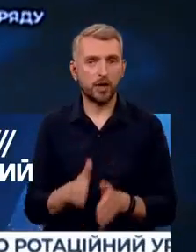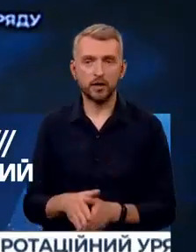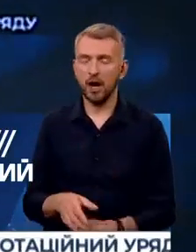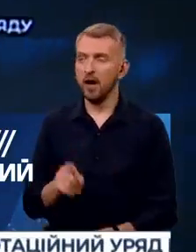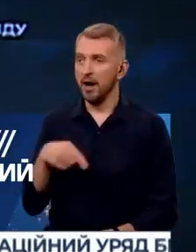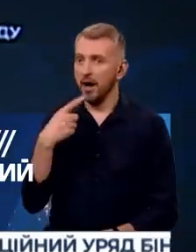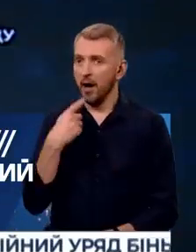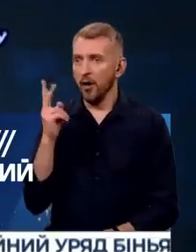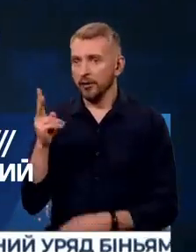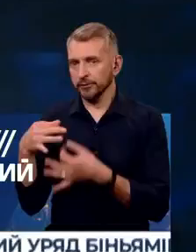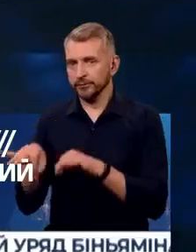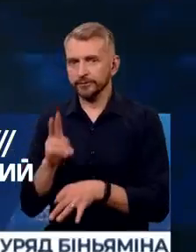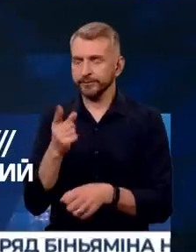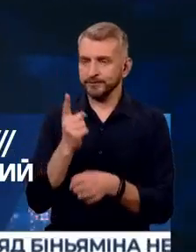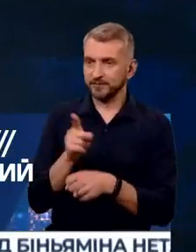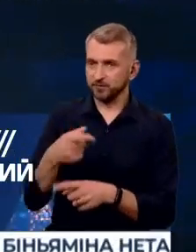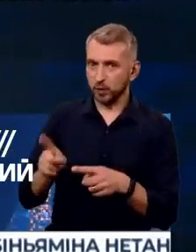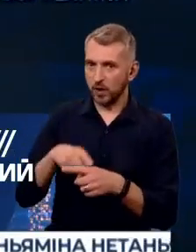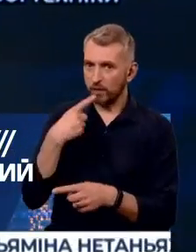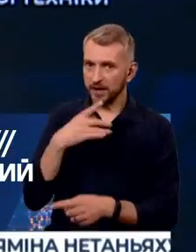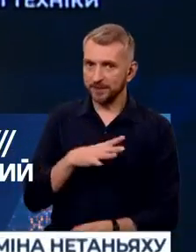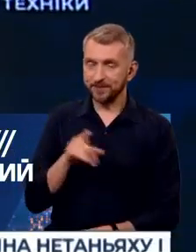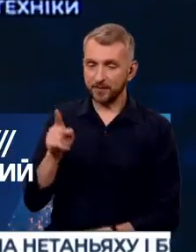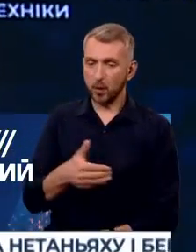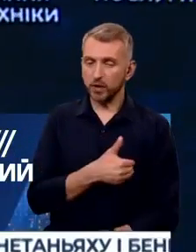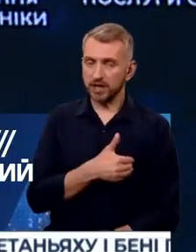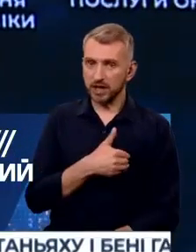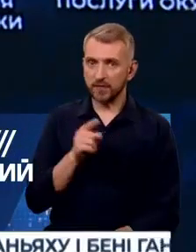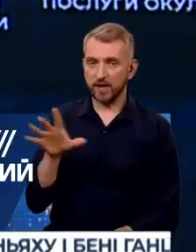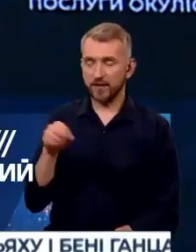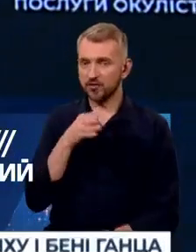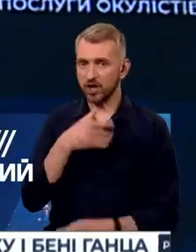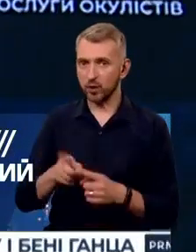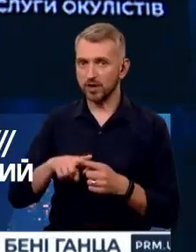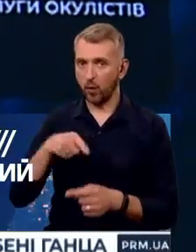а іншим інше. Ви про це говорили. Так. Ви хотіли, і ви весь час про